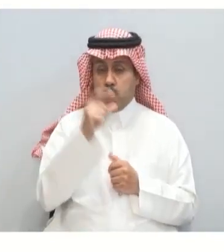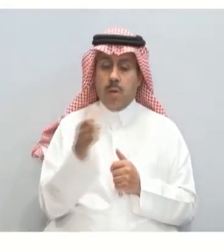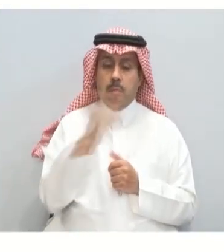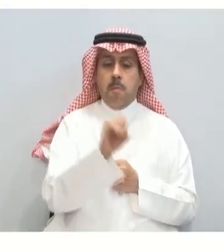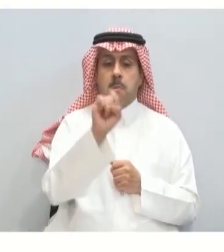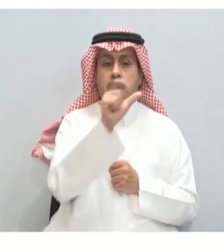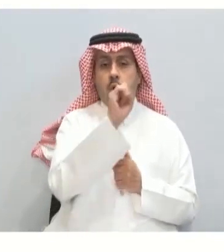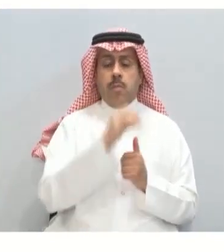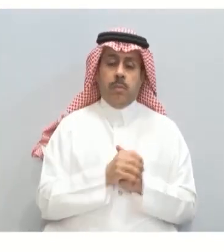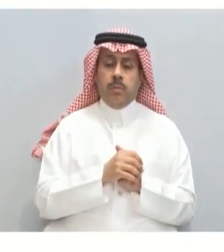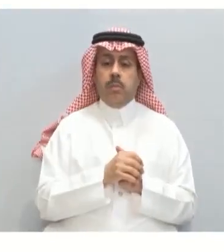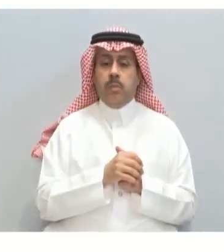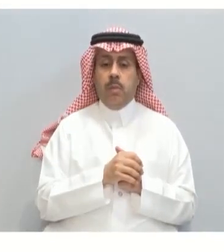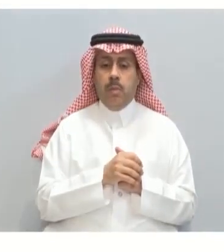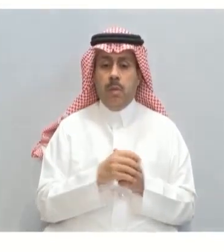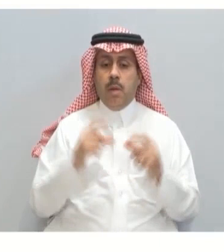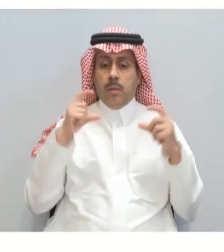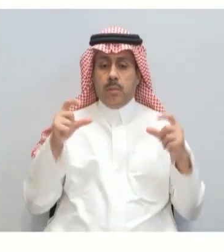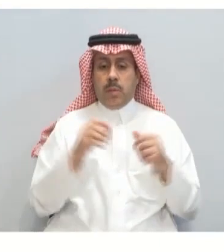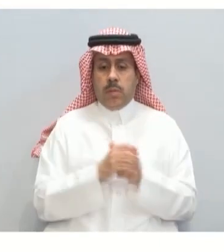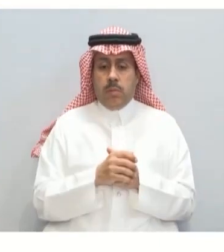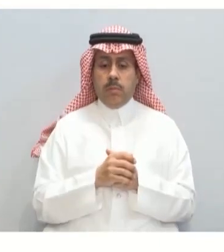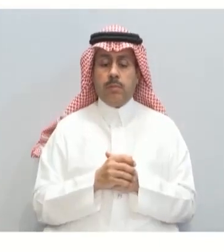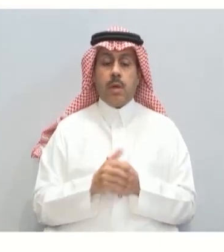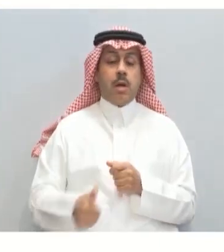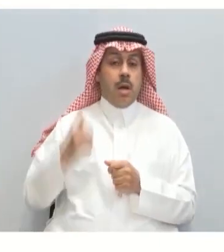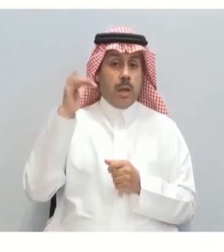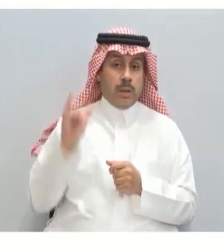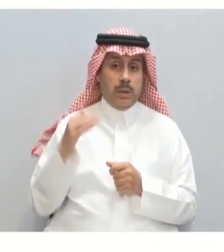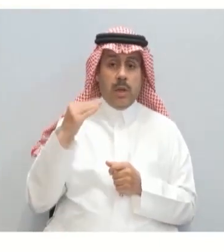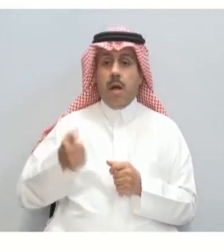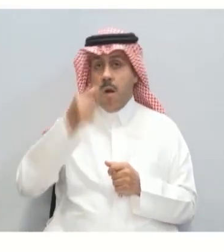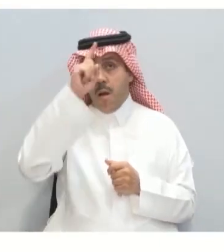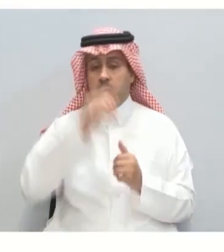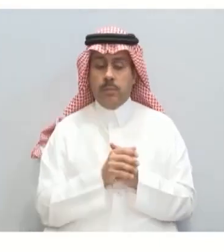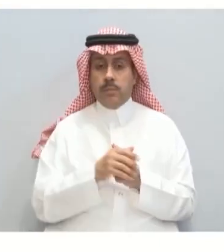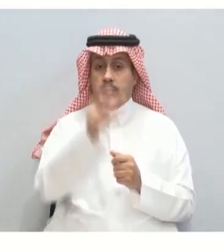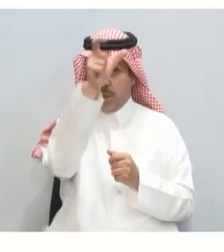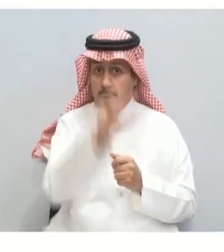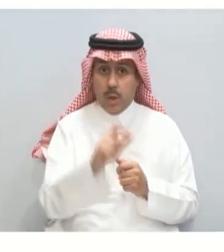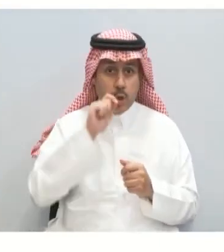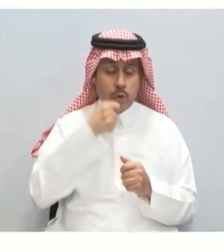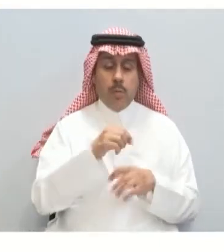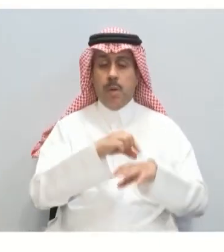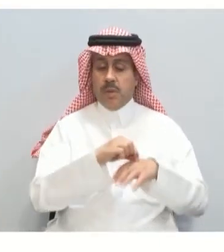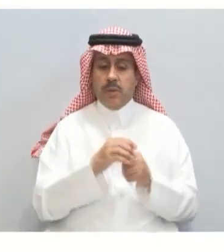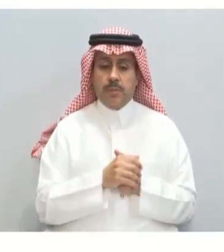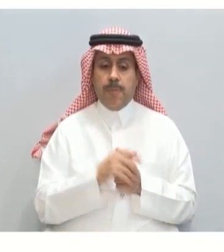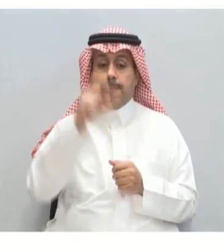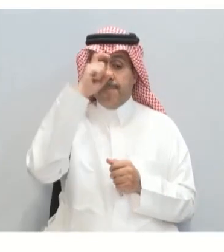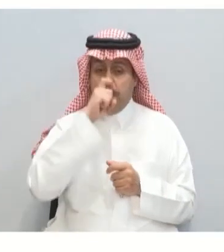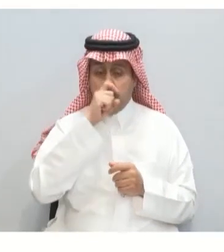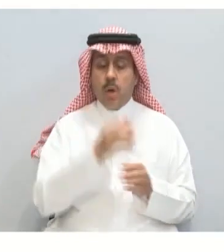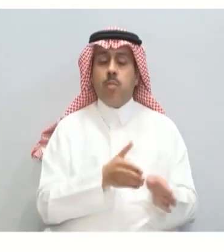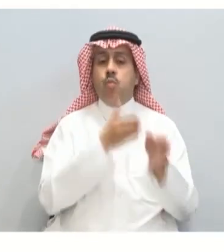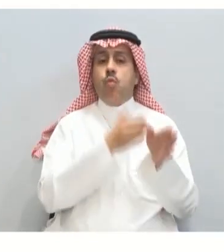الجمله من الايه الكريمه جوابها ان ايحاء الله تعالى الى رجل من البشر امر